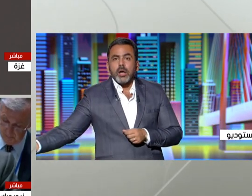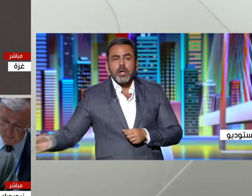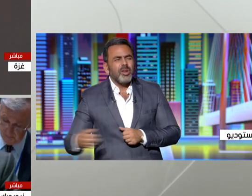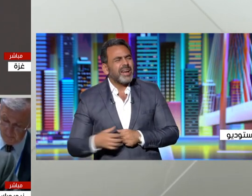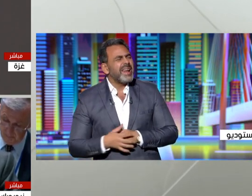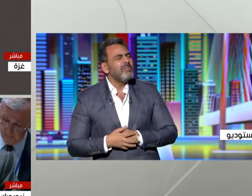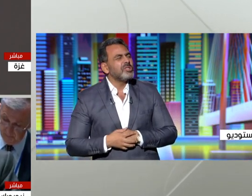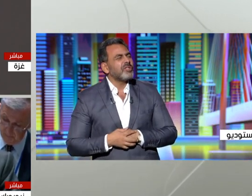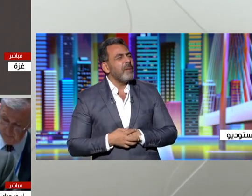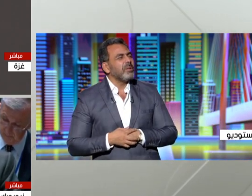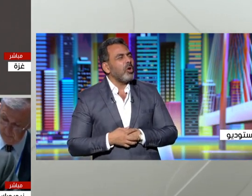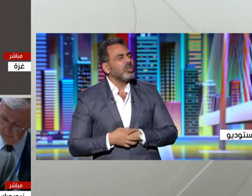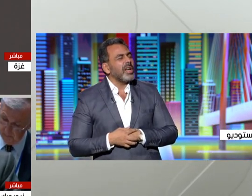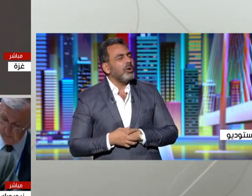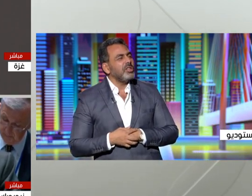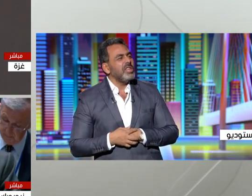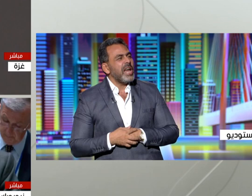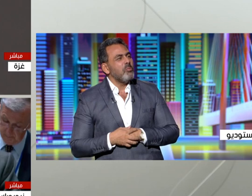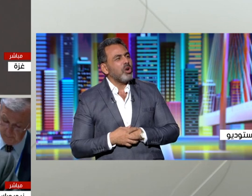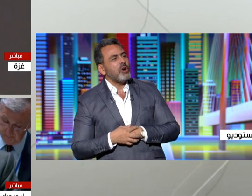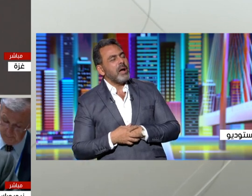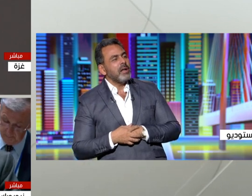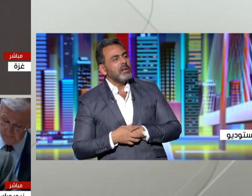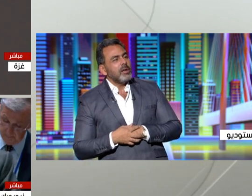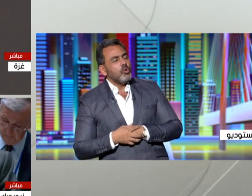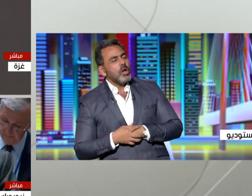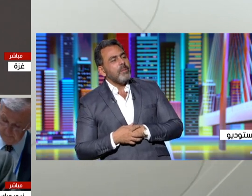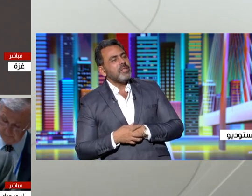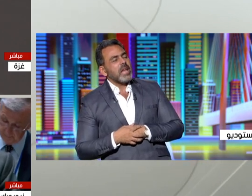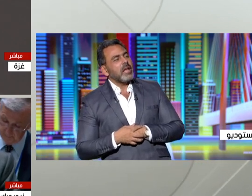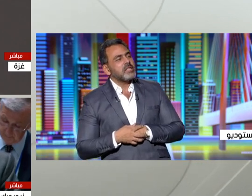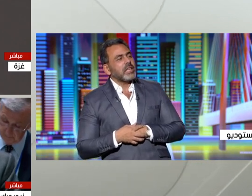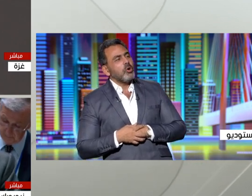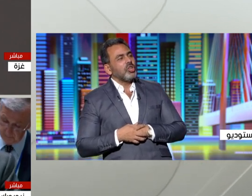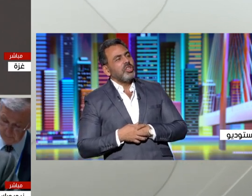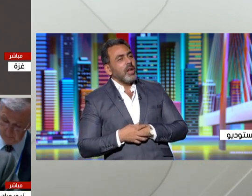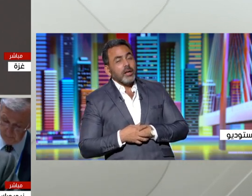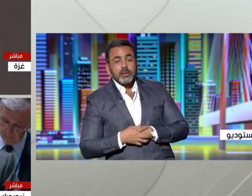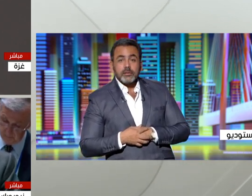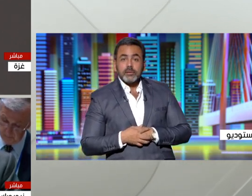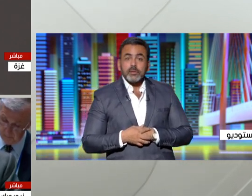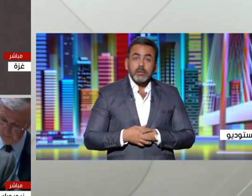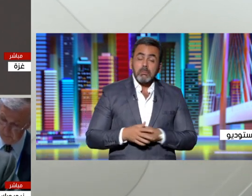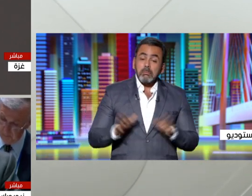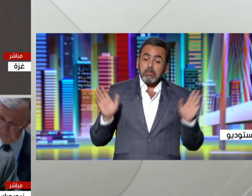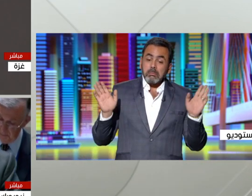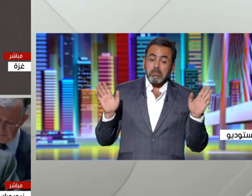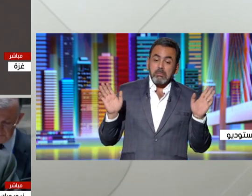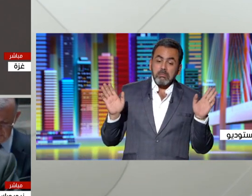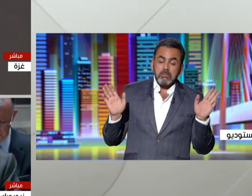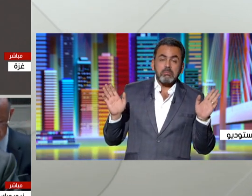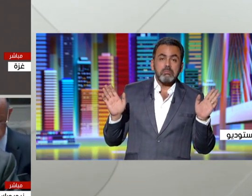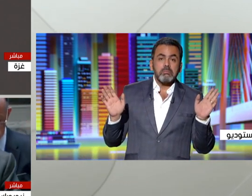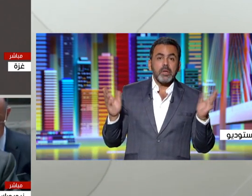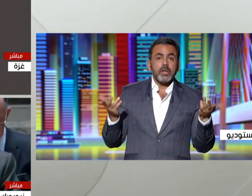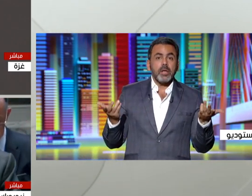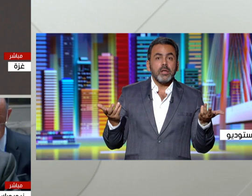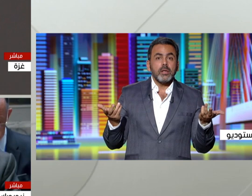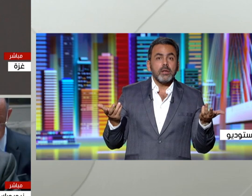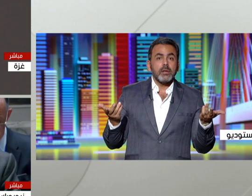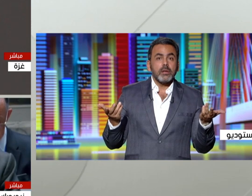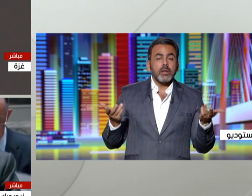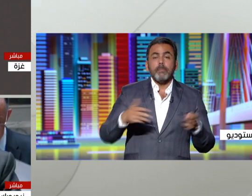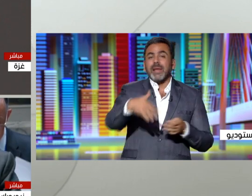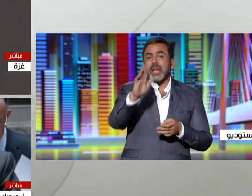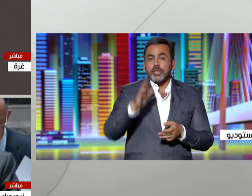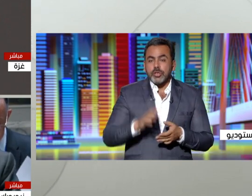لهم طاقه يقول لك لا المستشفيات بتاخد الطاقه وتديها للمقاومه ويستخدموها ضدنا ايه